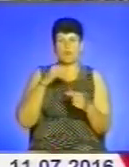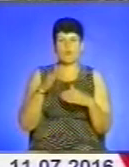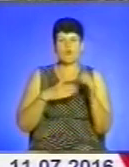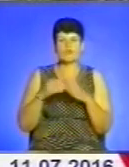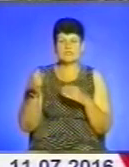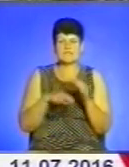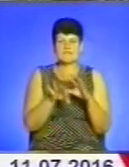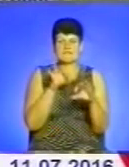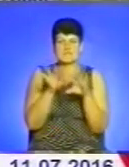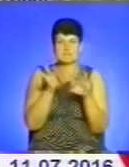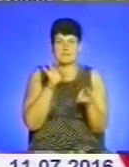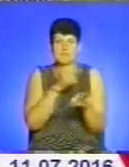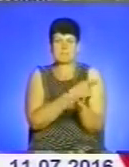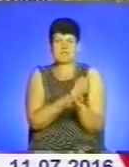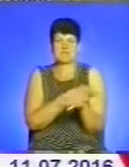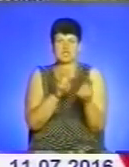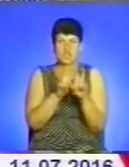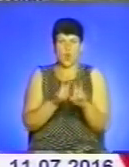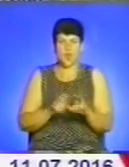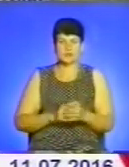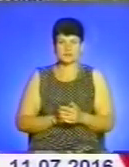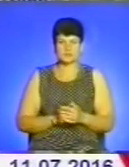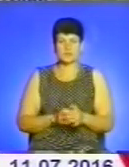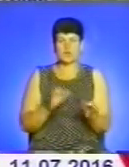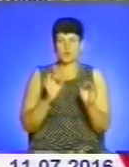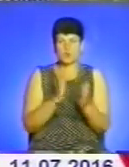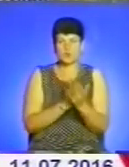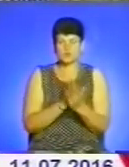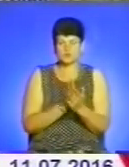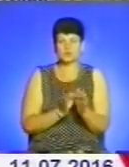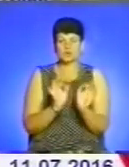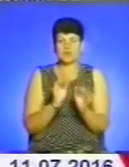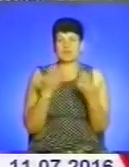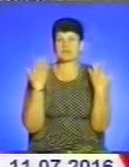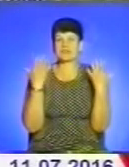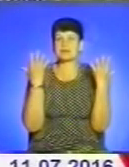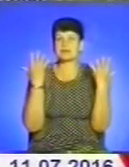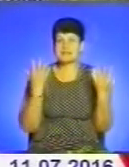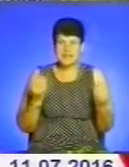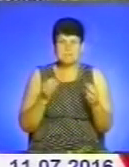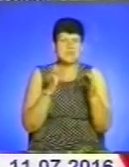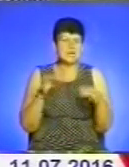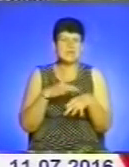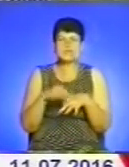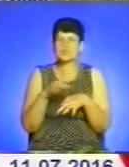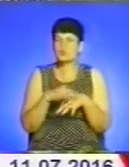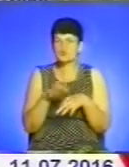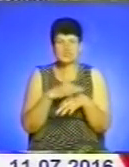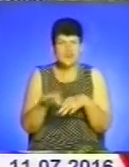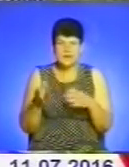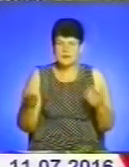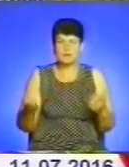медичний огляд. Нормально йде служба, з нормальними вихідними днями, ніяких знущань, і можна